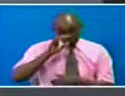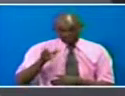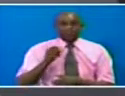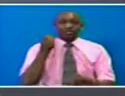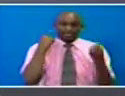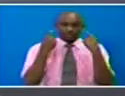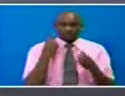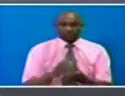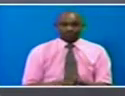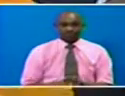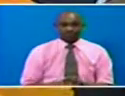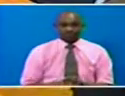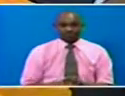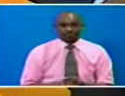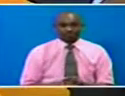Kericho.